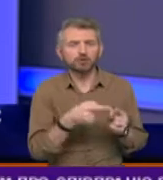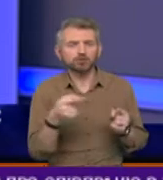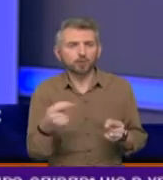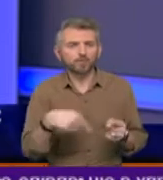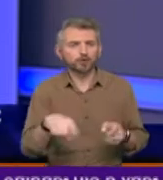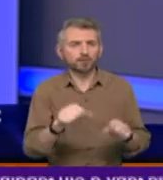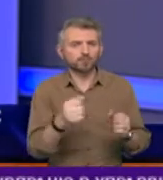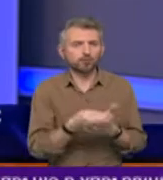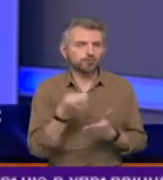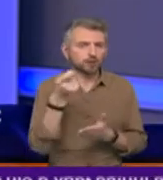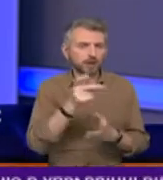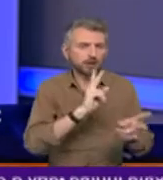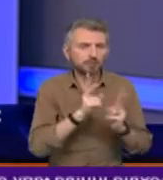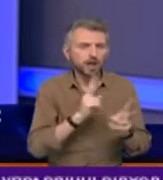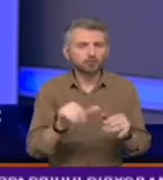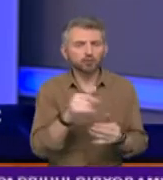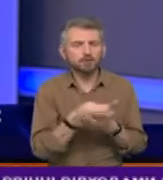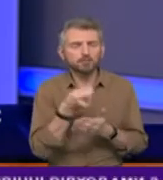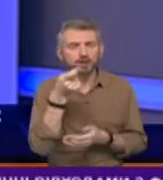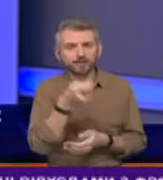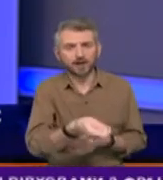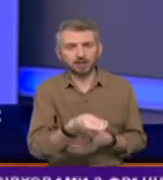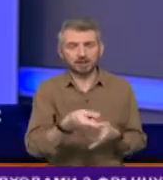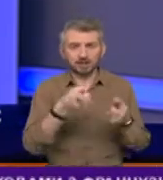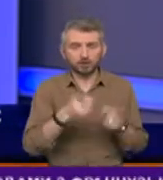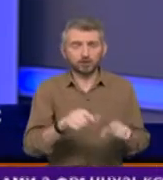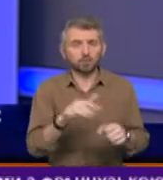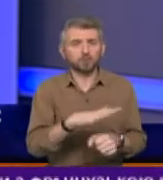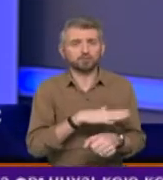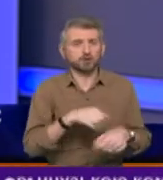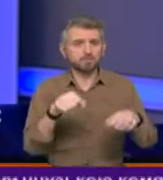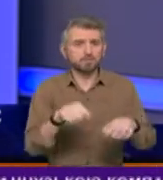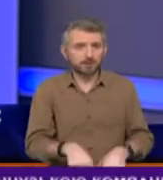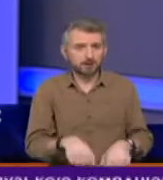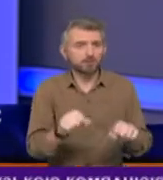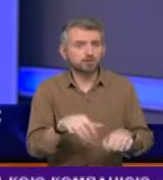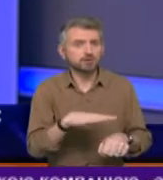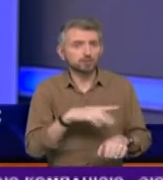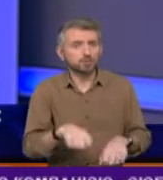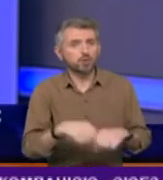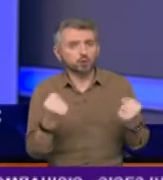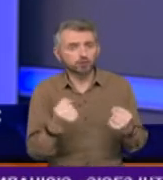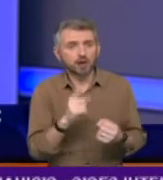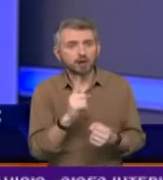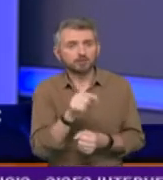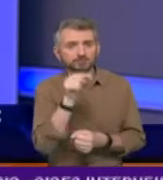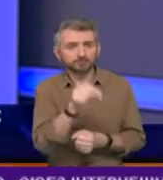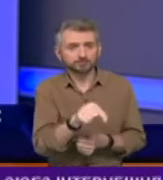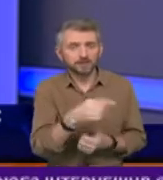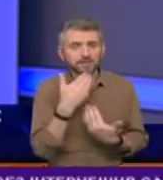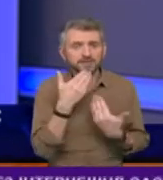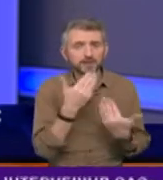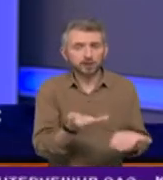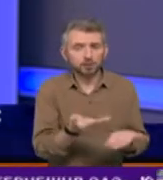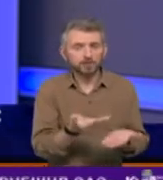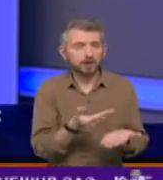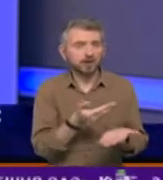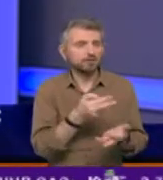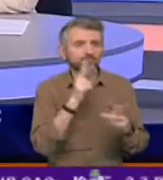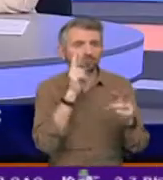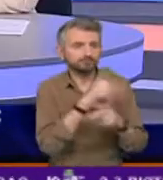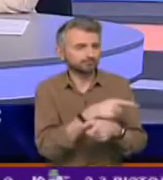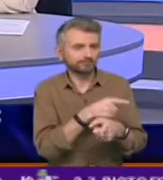змінити дані, якщо вона їх вказала неправильно, їй було відмовлено в реєстрації. Угу. Але все це вона має зробити до 25 березня. Це ж кабінети там відкривати, кабінети